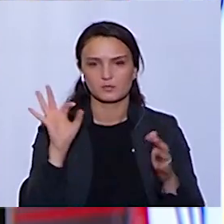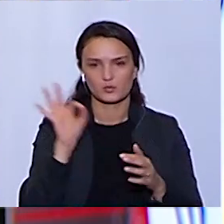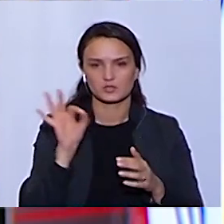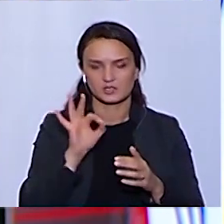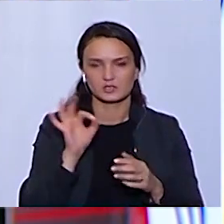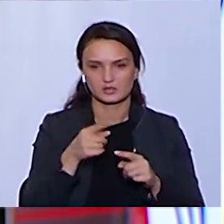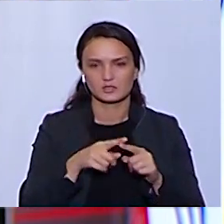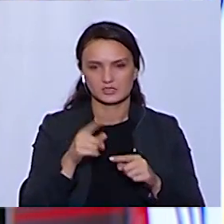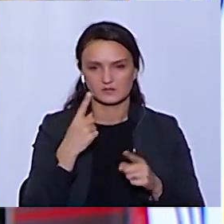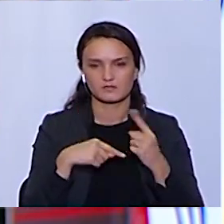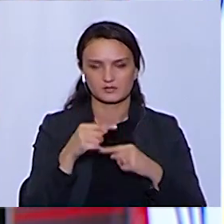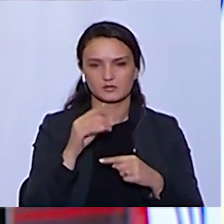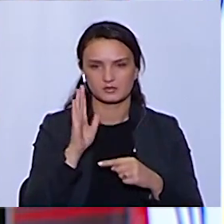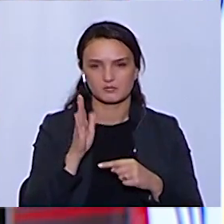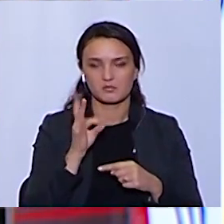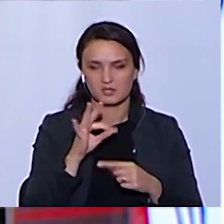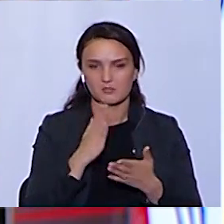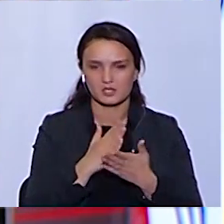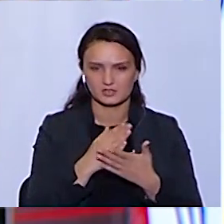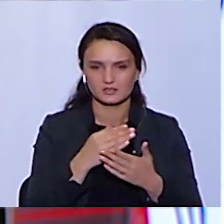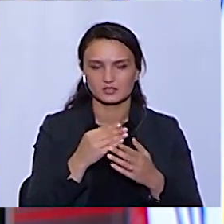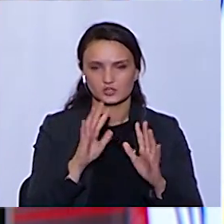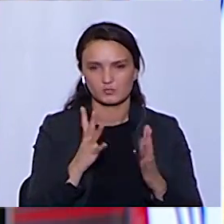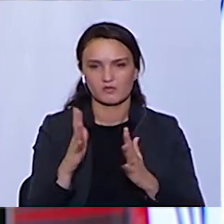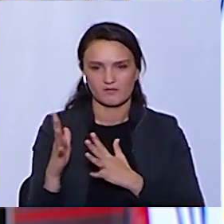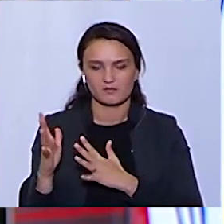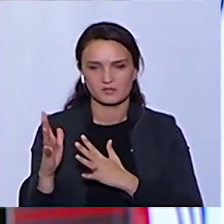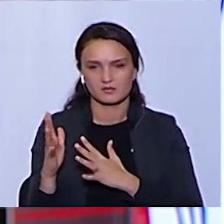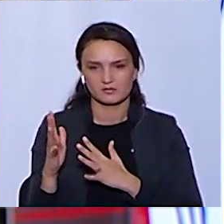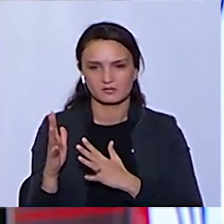ფუნქციისა აღდგენილი იქნება, თუმცა არ არის გამორიცხული გარკვეული ნარჩენი მოვლენების.